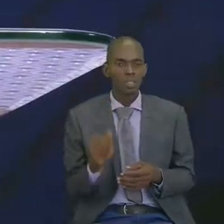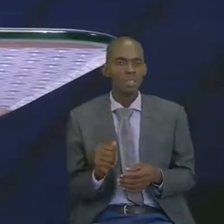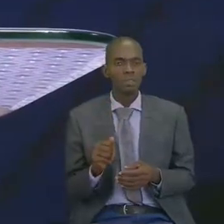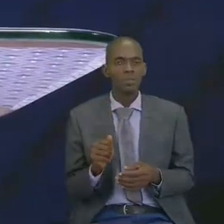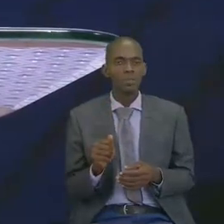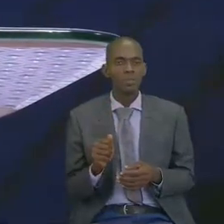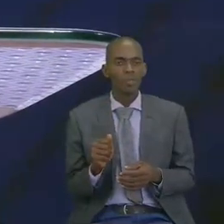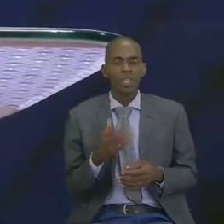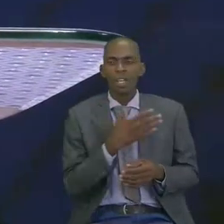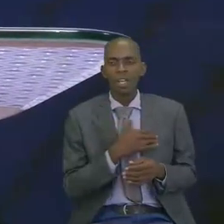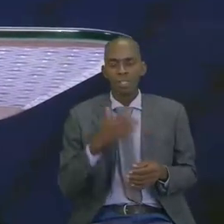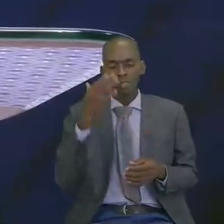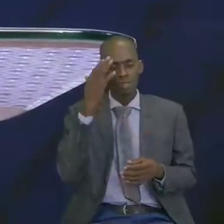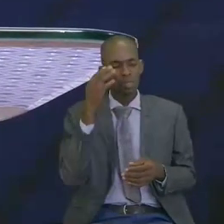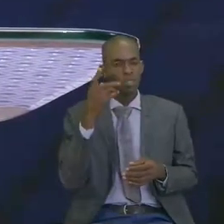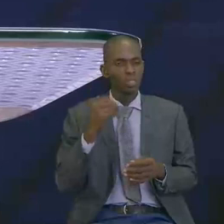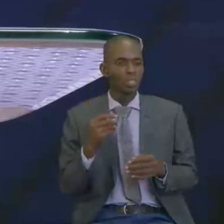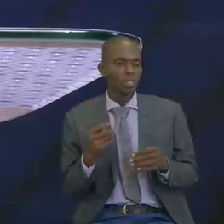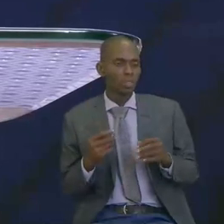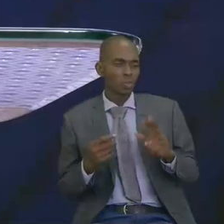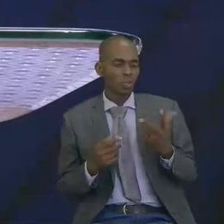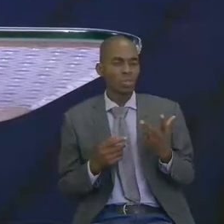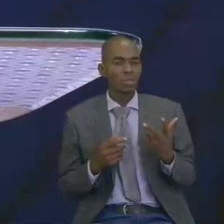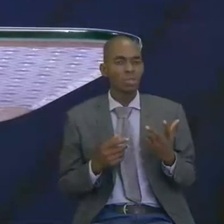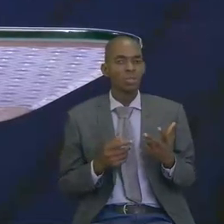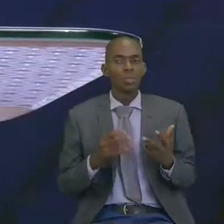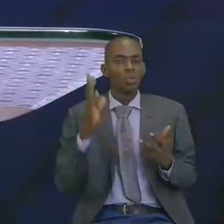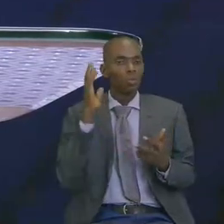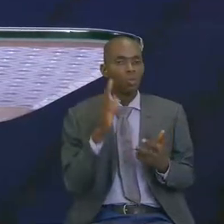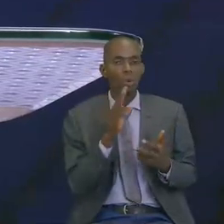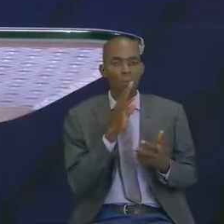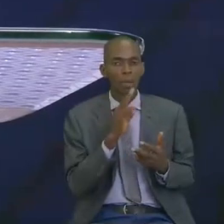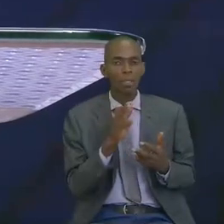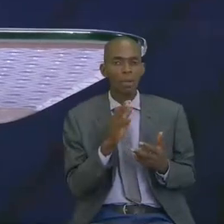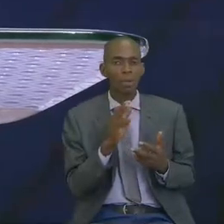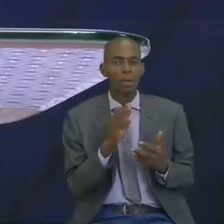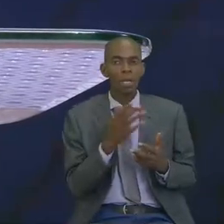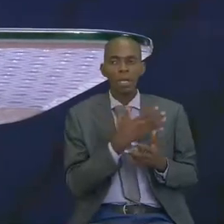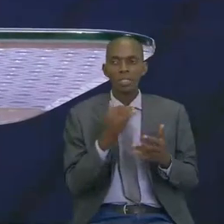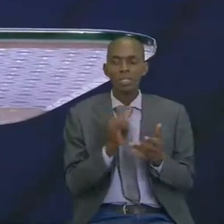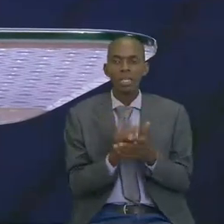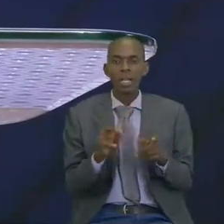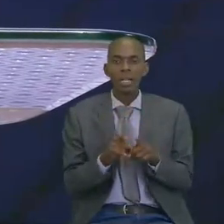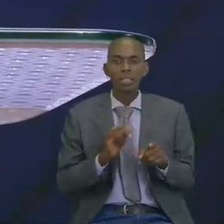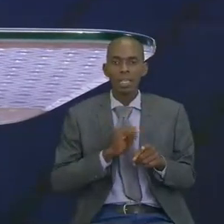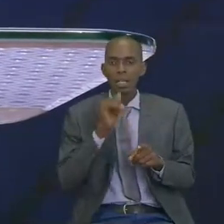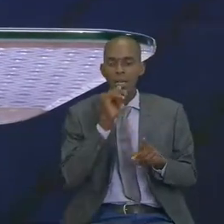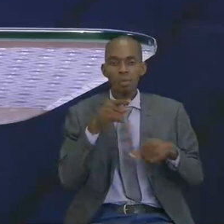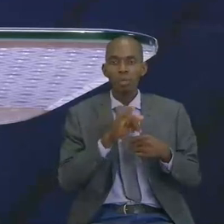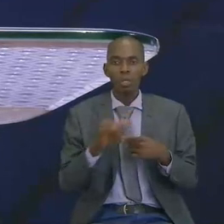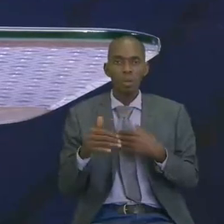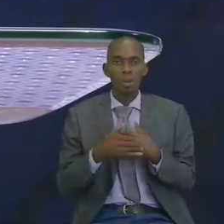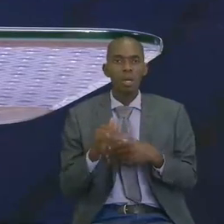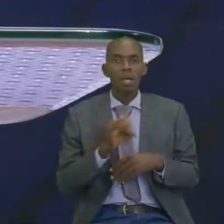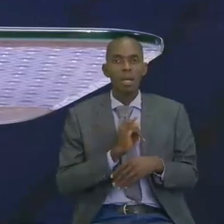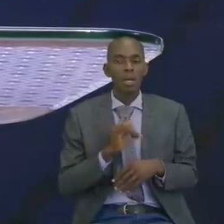de l'empire médo-perse. Alors, me luttait et jusqu'à ce que j'ai la percée, et comme je